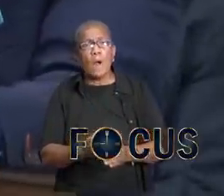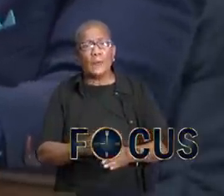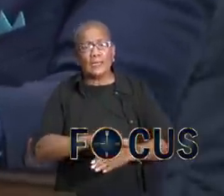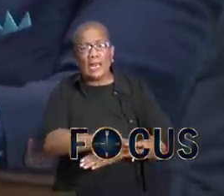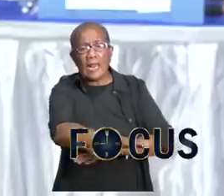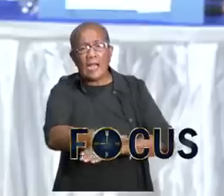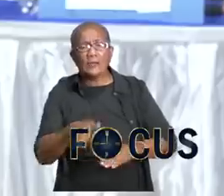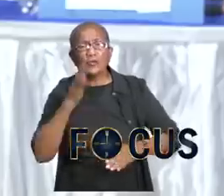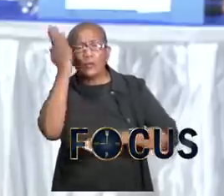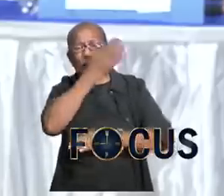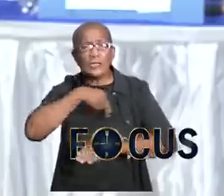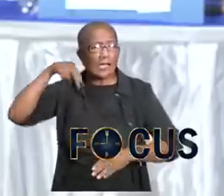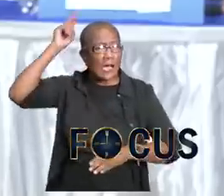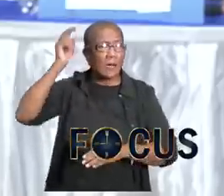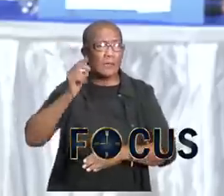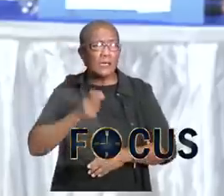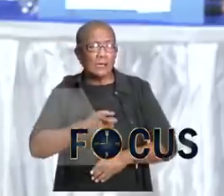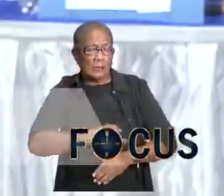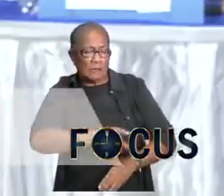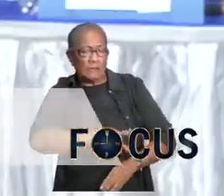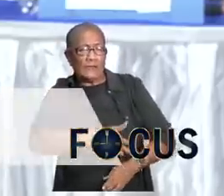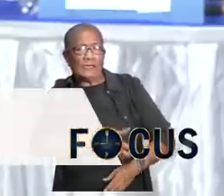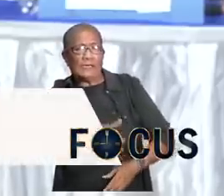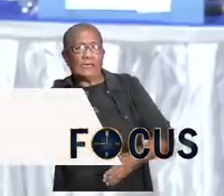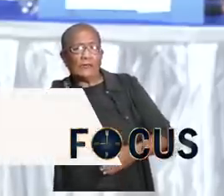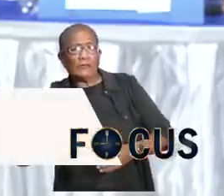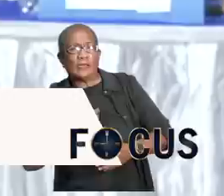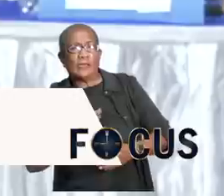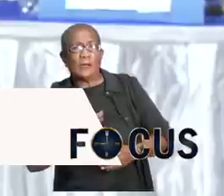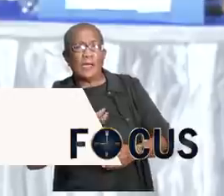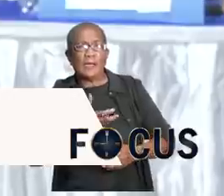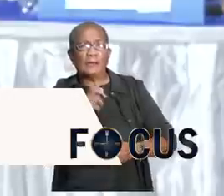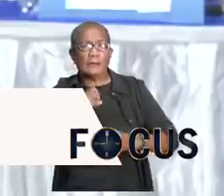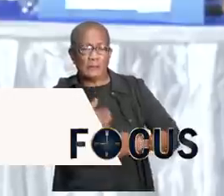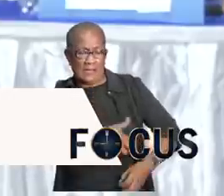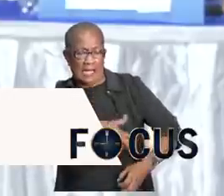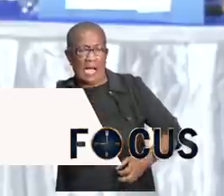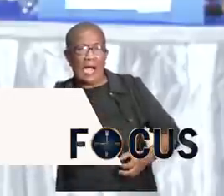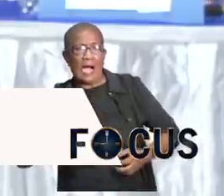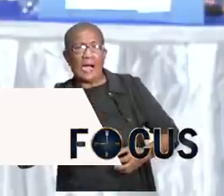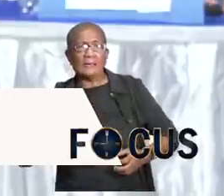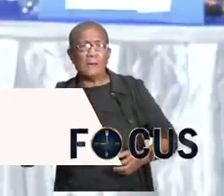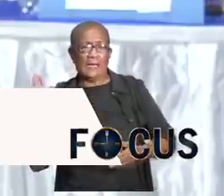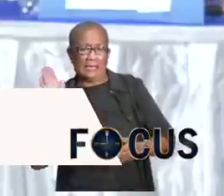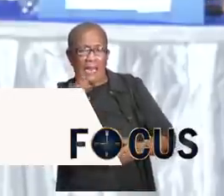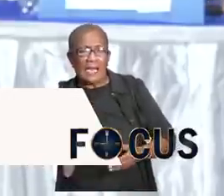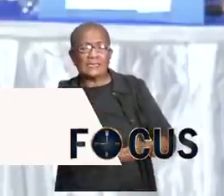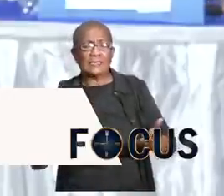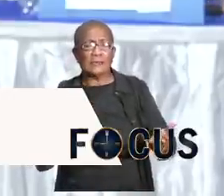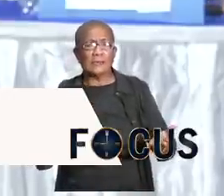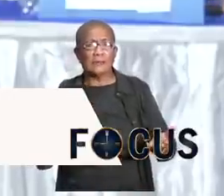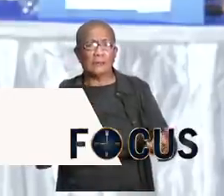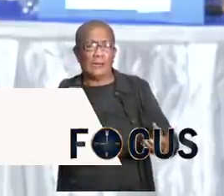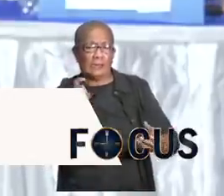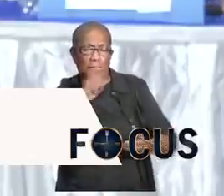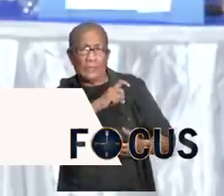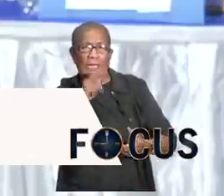begiftigen. Met haat, met beledigingen, met smaad, met laster.